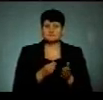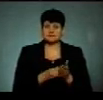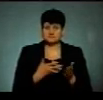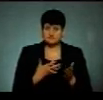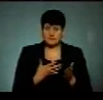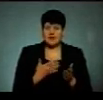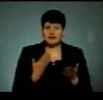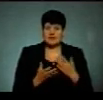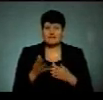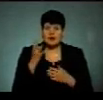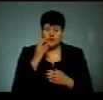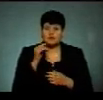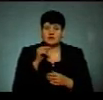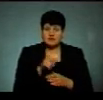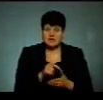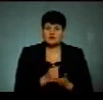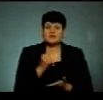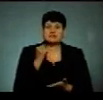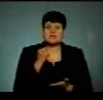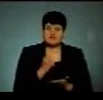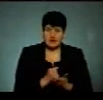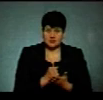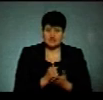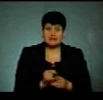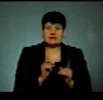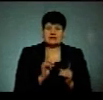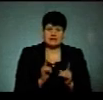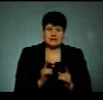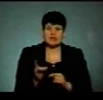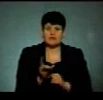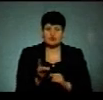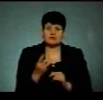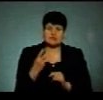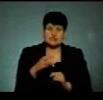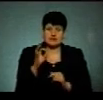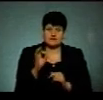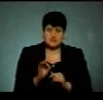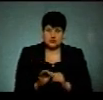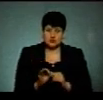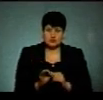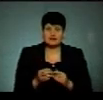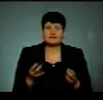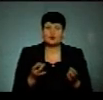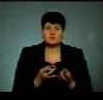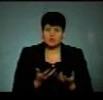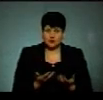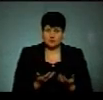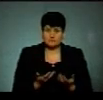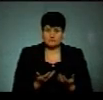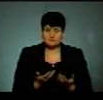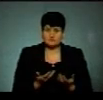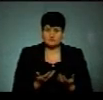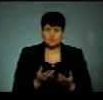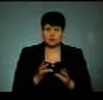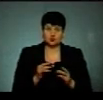Але враховуючи те, що він затверджений тільки десь в розмірі 30% від необхідного,